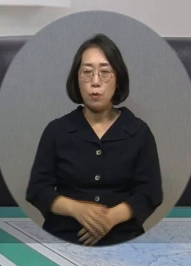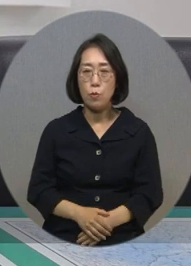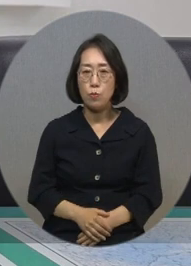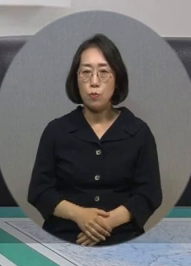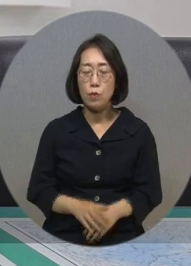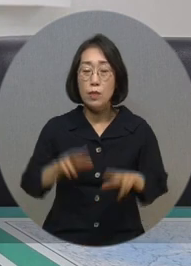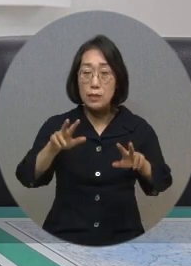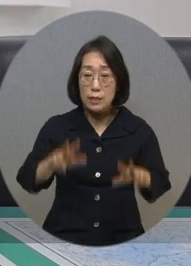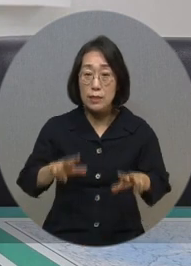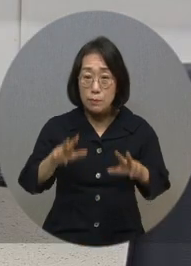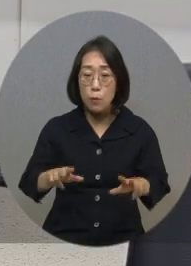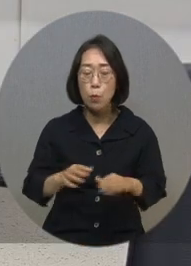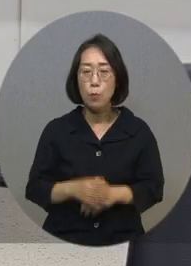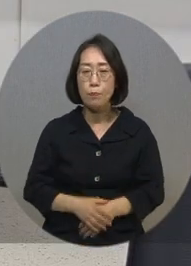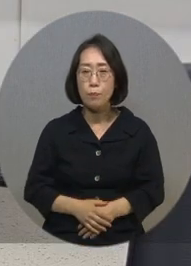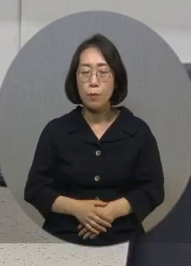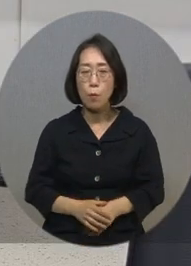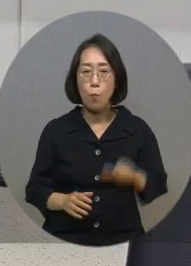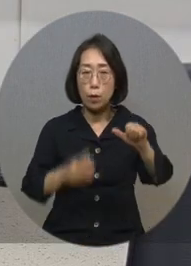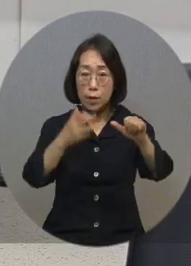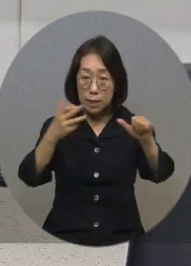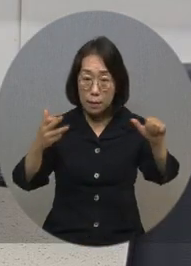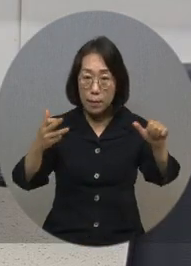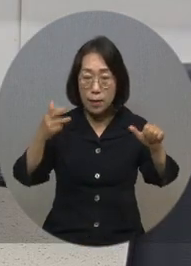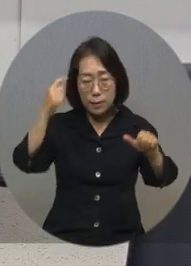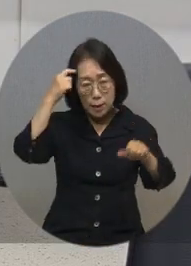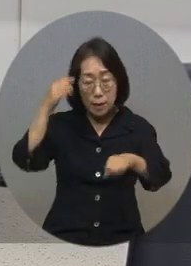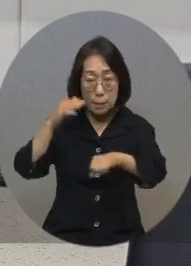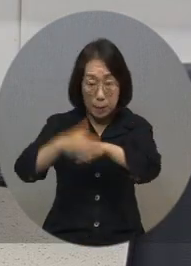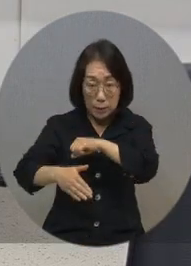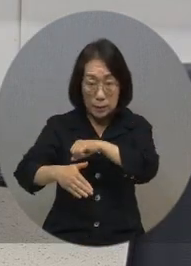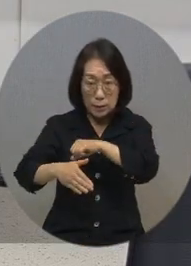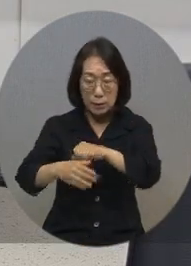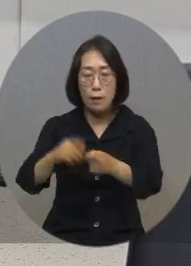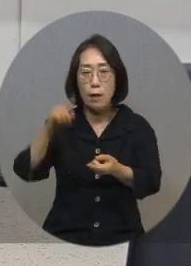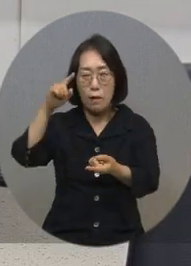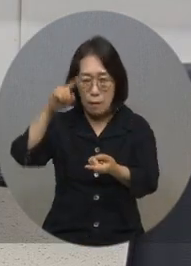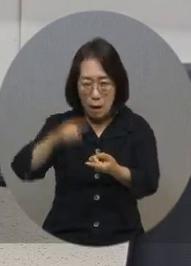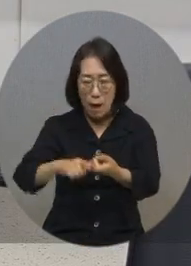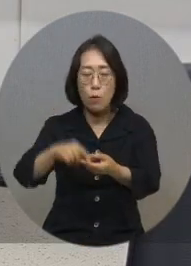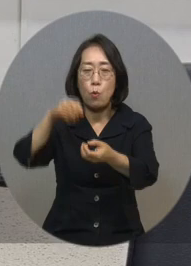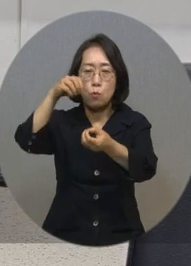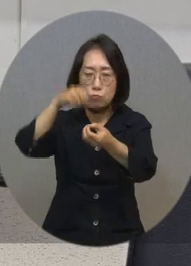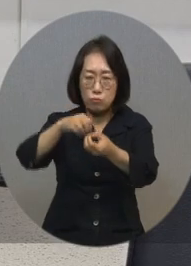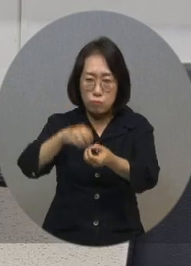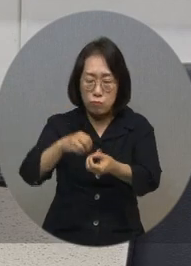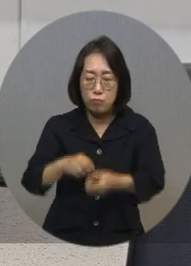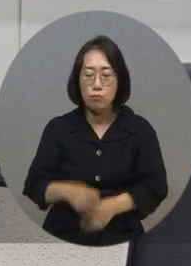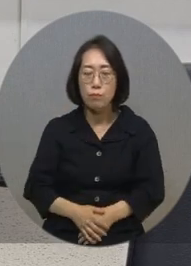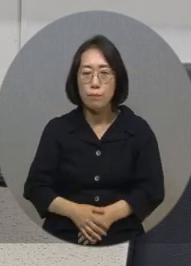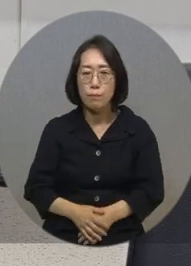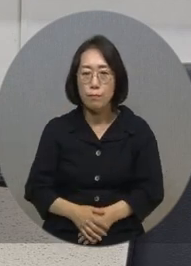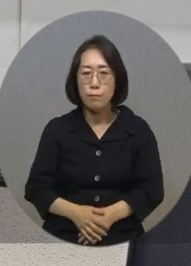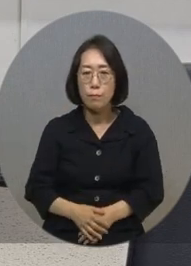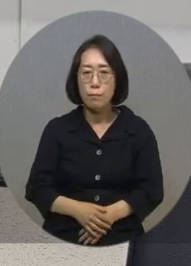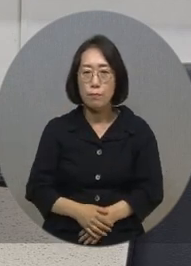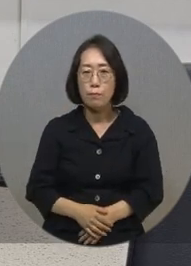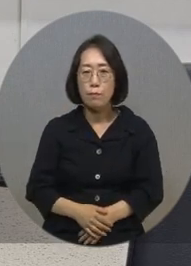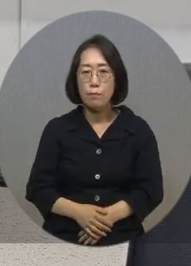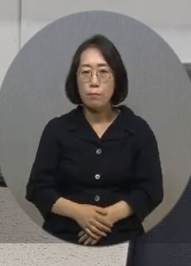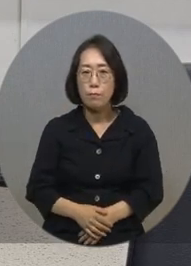어 지금도 저희가 518 헌열 정신을 어 그렇게 이어받아서 왜년 저희 이제